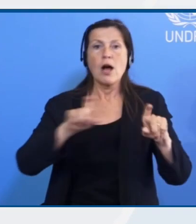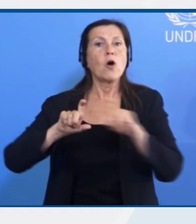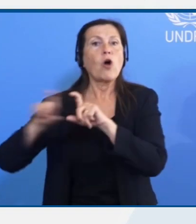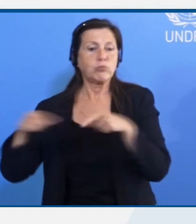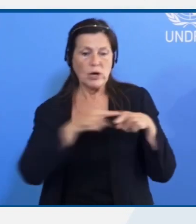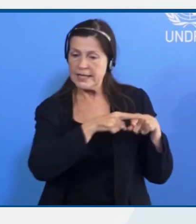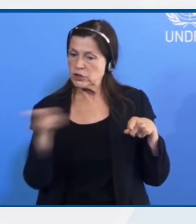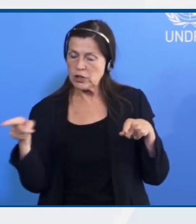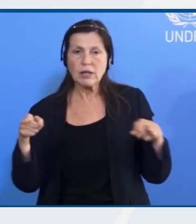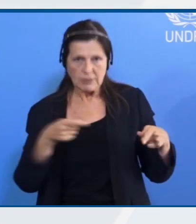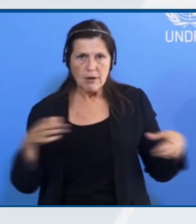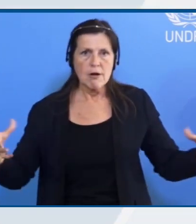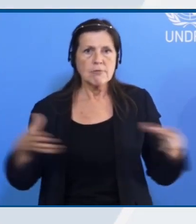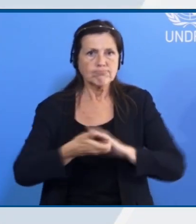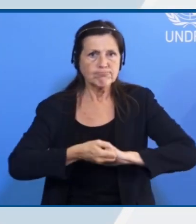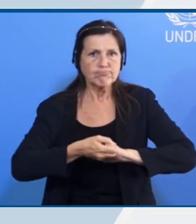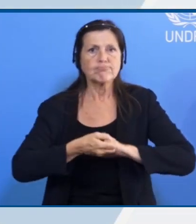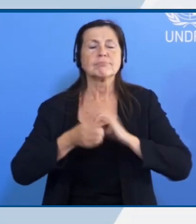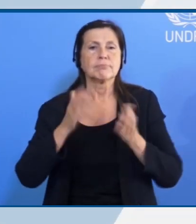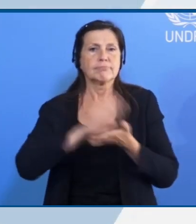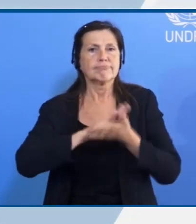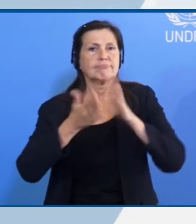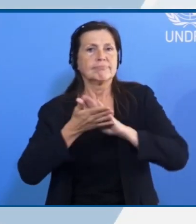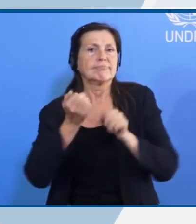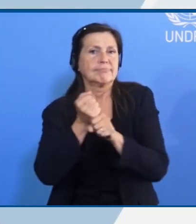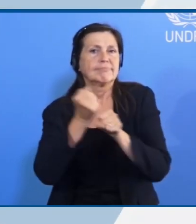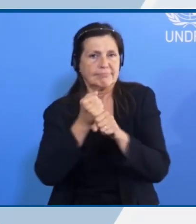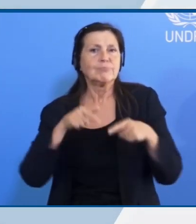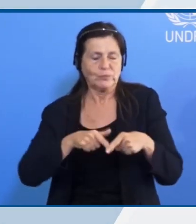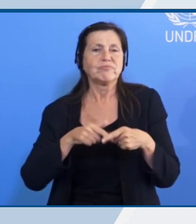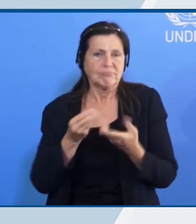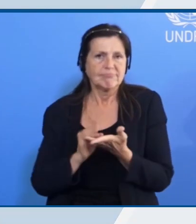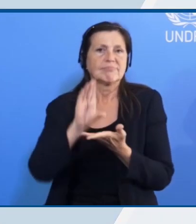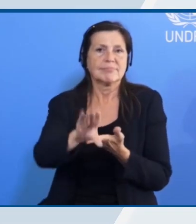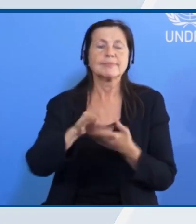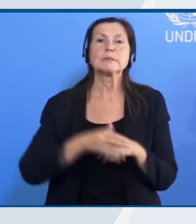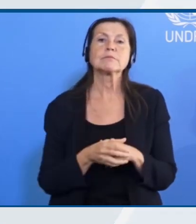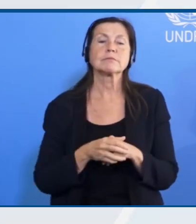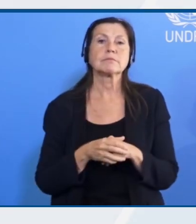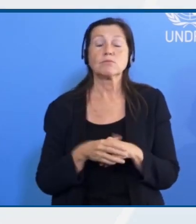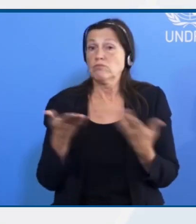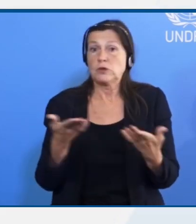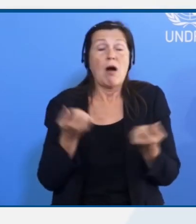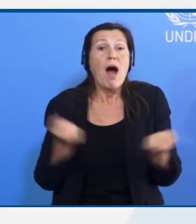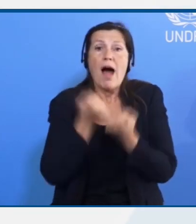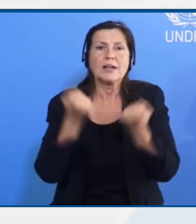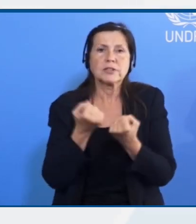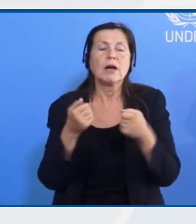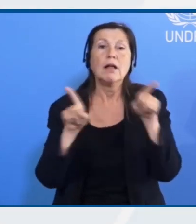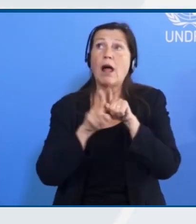di interventi che vanno dalla mitigazione dei cambiamenti climatici e dei rischi di catastrofe fino agli investimenti in